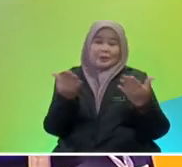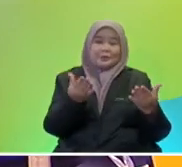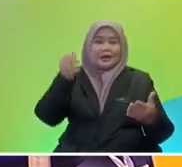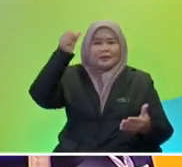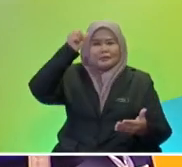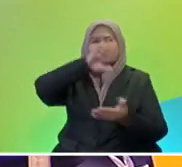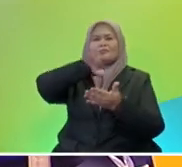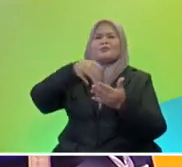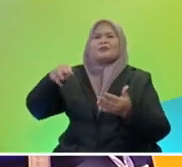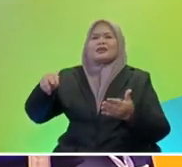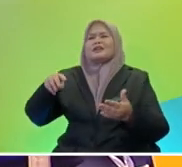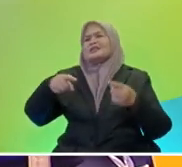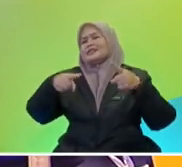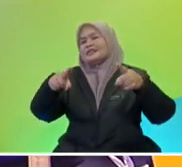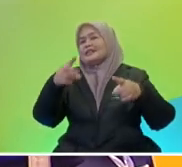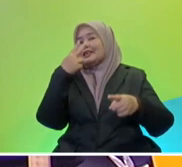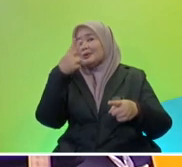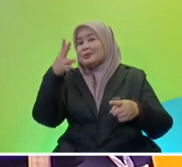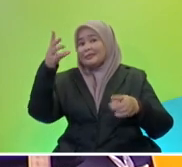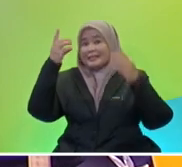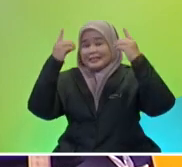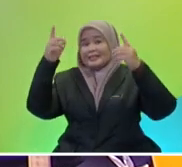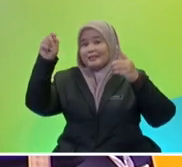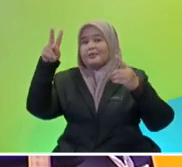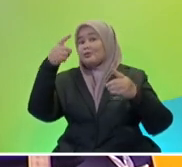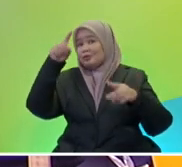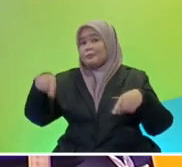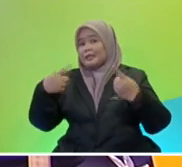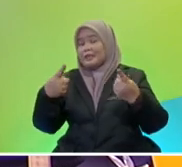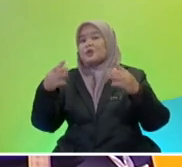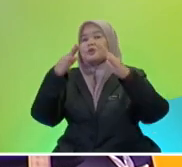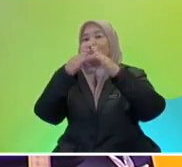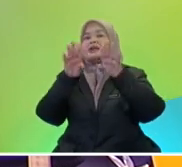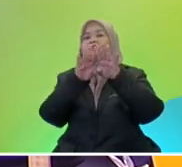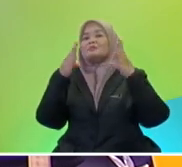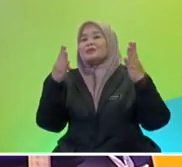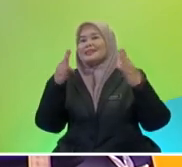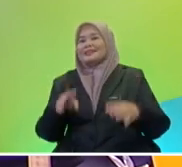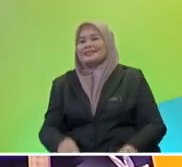semua murid yang sedang menonton Didik TV untuk pergi ke rumah terbuka